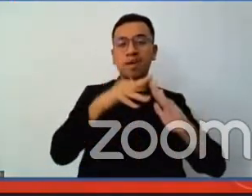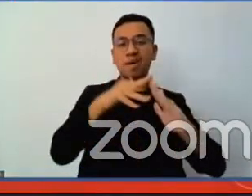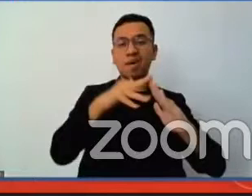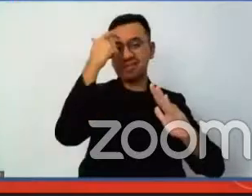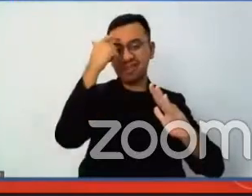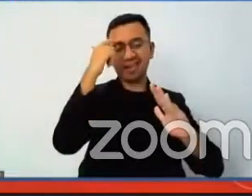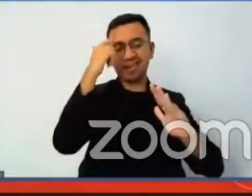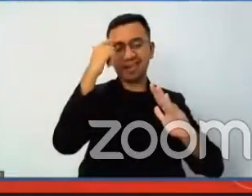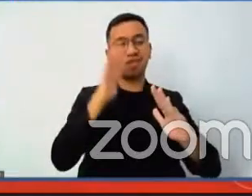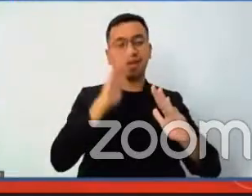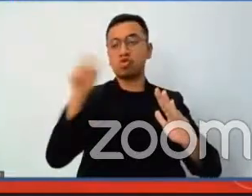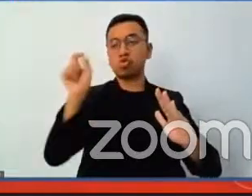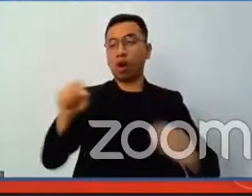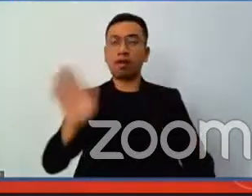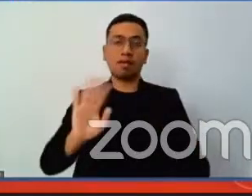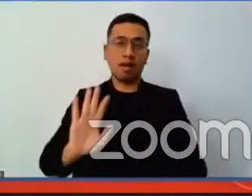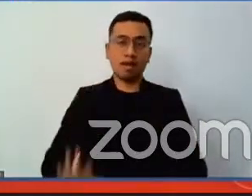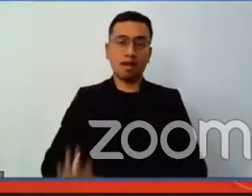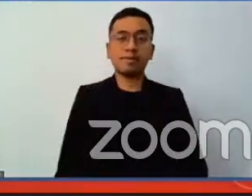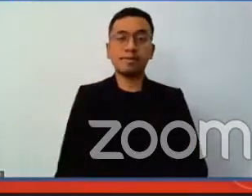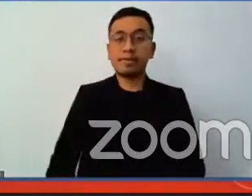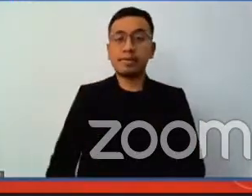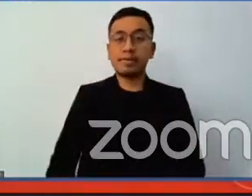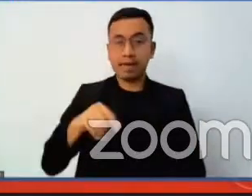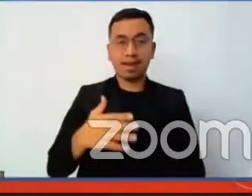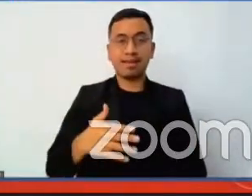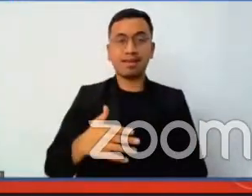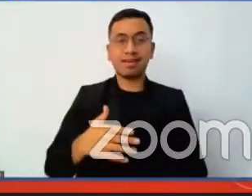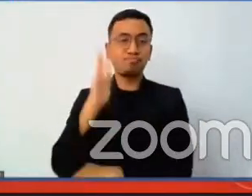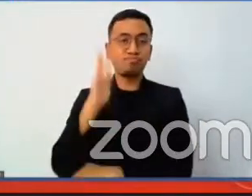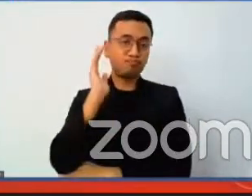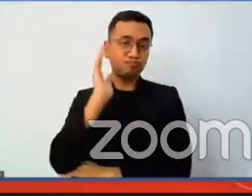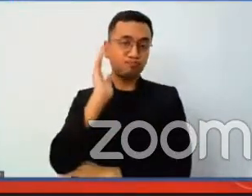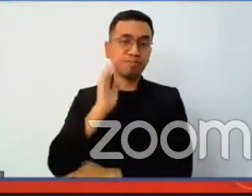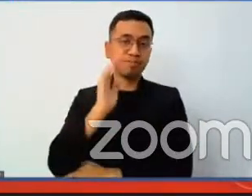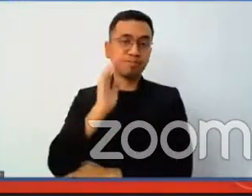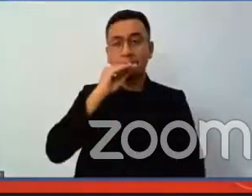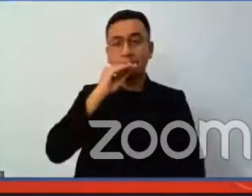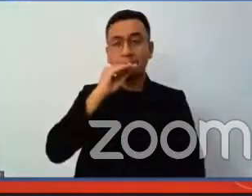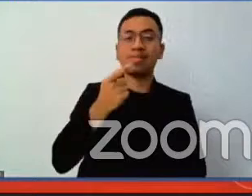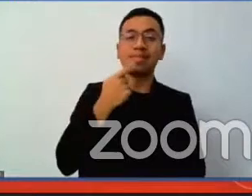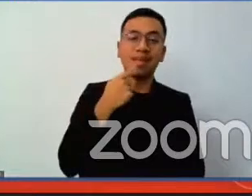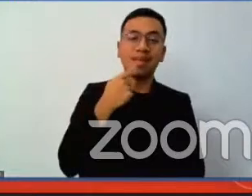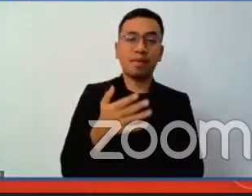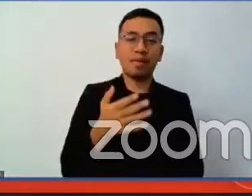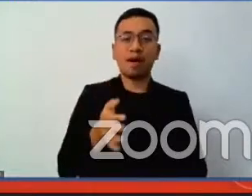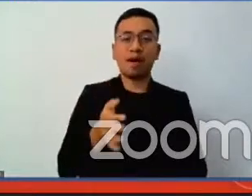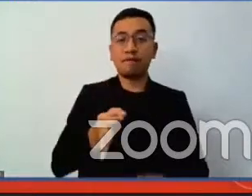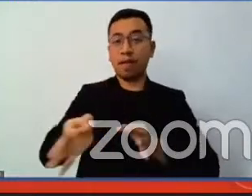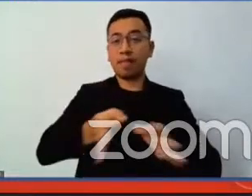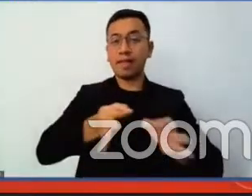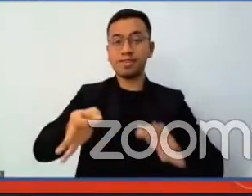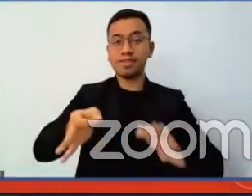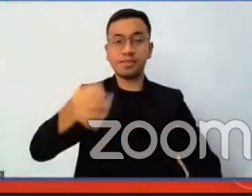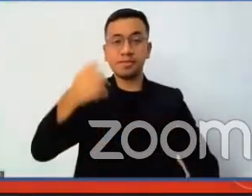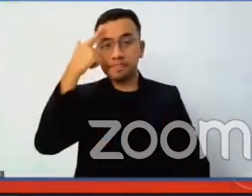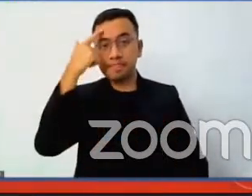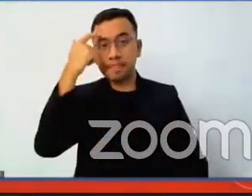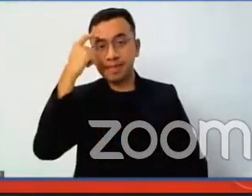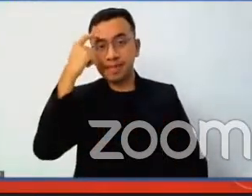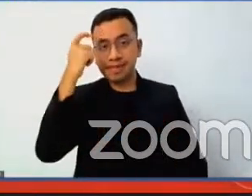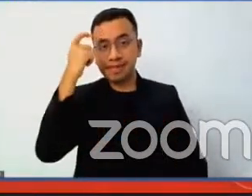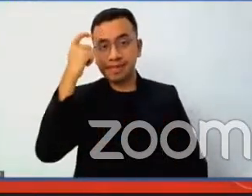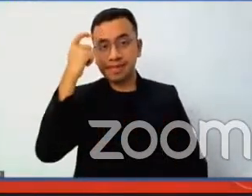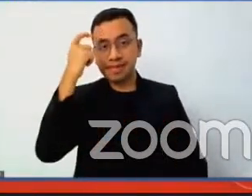webinar ini tentunya kita akan membahas tentang fasilitas pembelajaran yang dapat